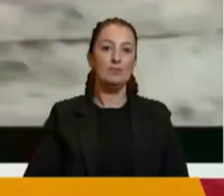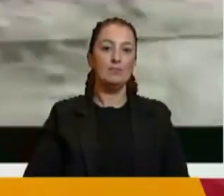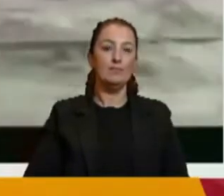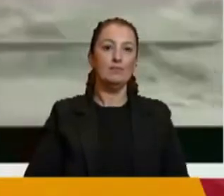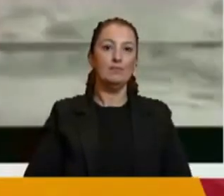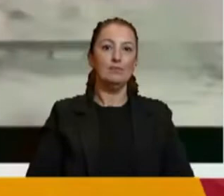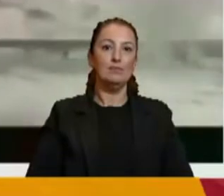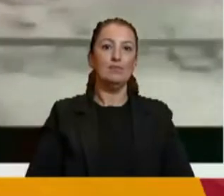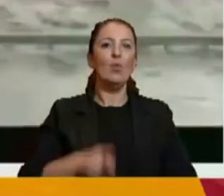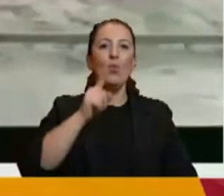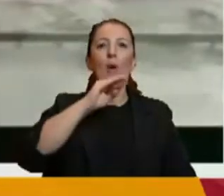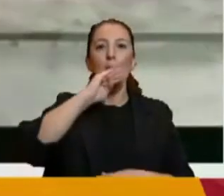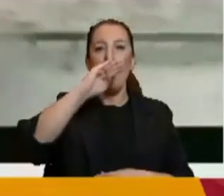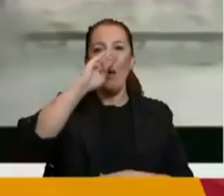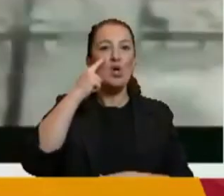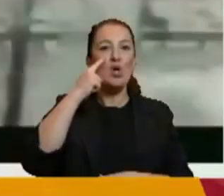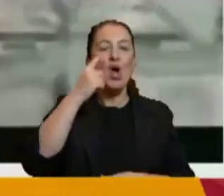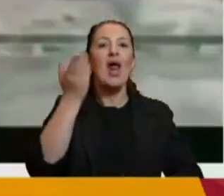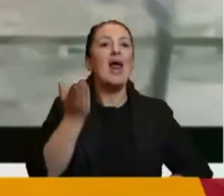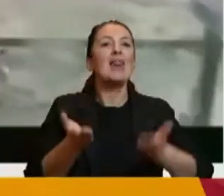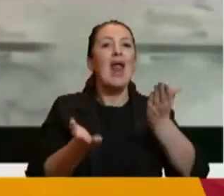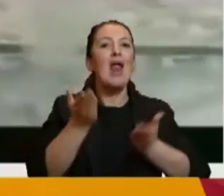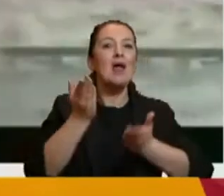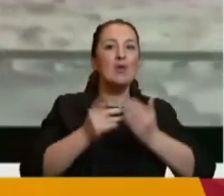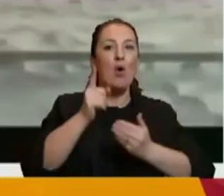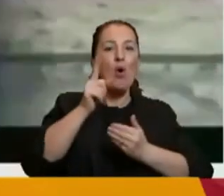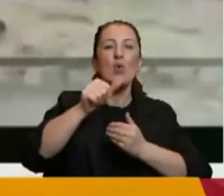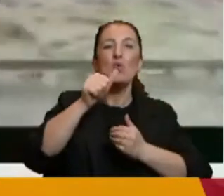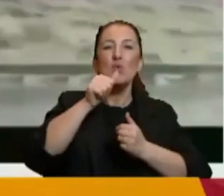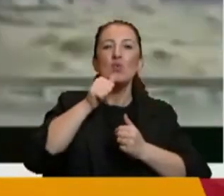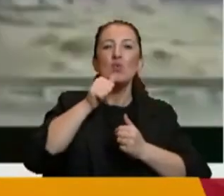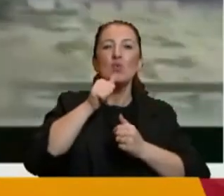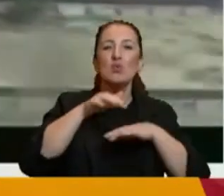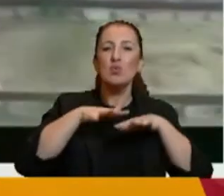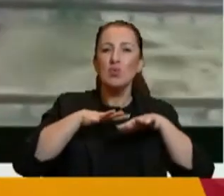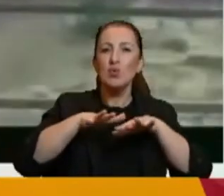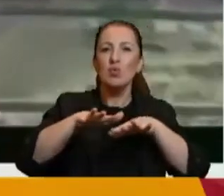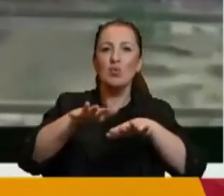Ama bu Bayrampaşa terazideredeki bir su baskını